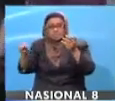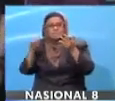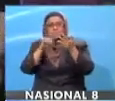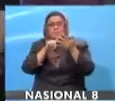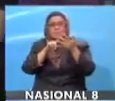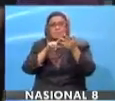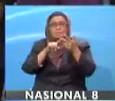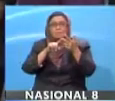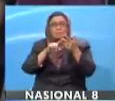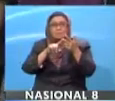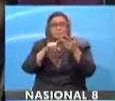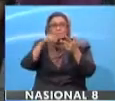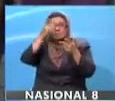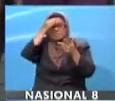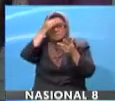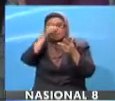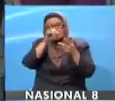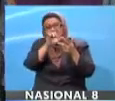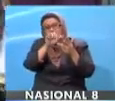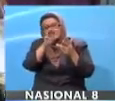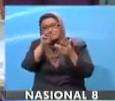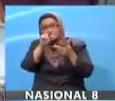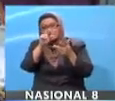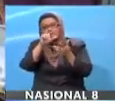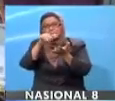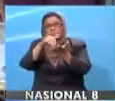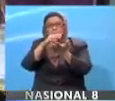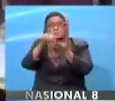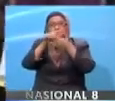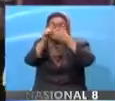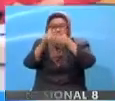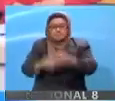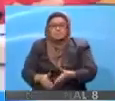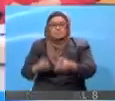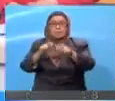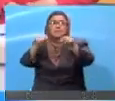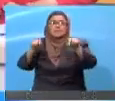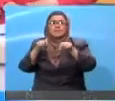Ali Hassan serta pemimpin-pemimpin tempatan.